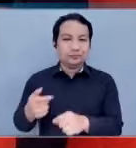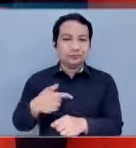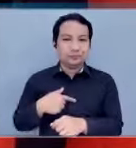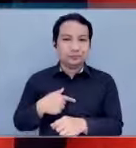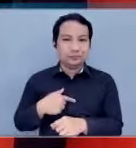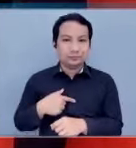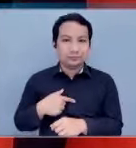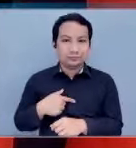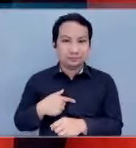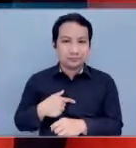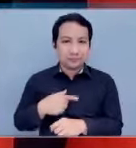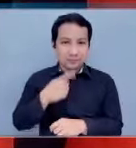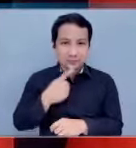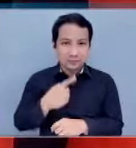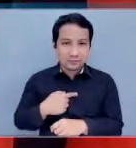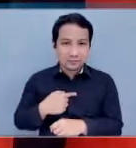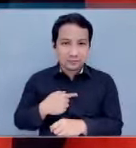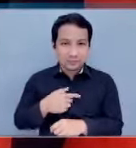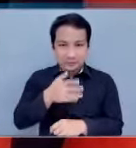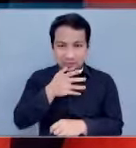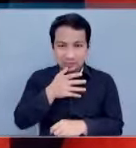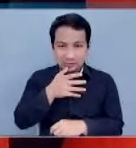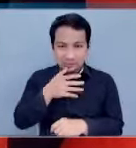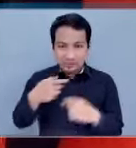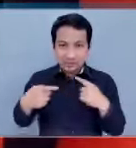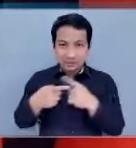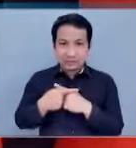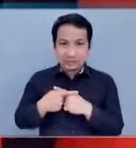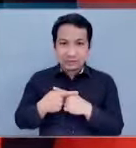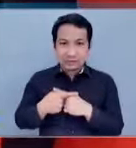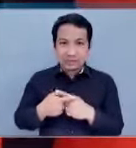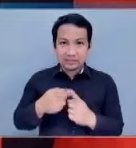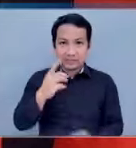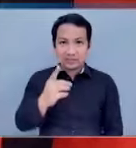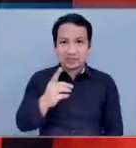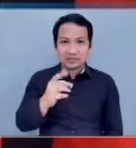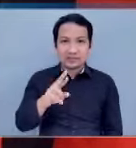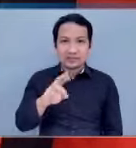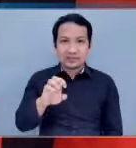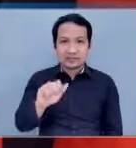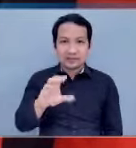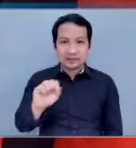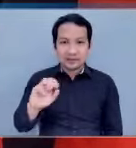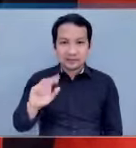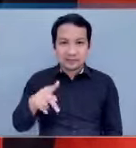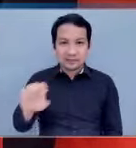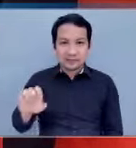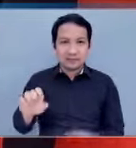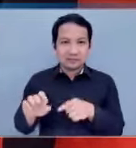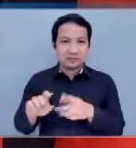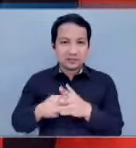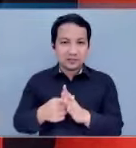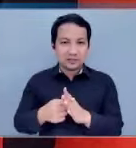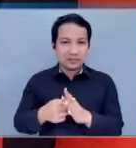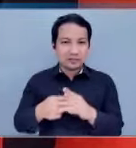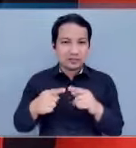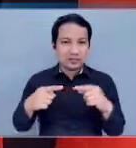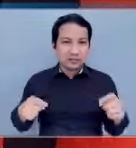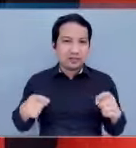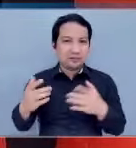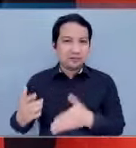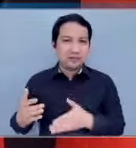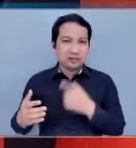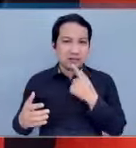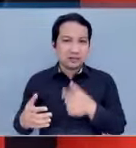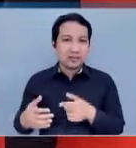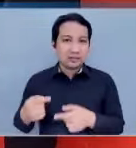ako, mama, kadalasan kontrabida ako. At Dreamscape din palagi ang pinag-anohan ko ng pagiging kontrabida. Napaka-importante na pag ikaw